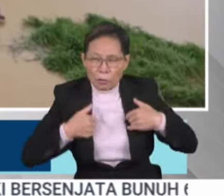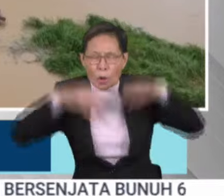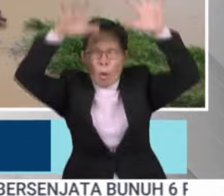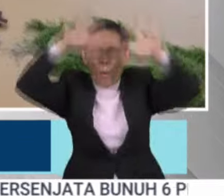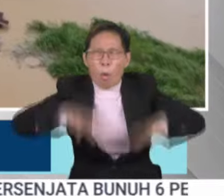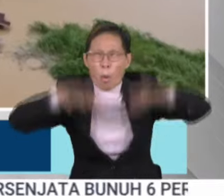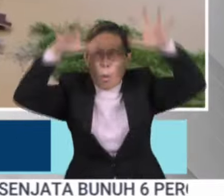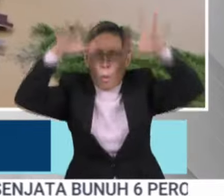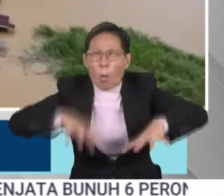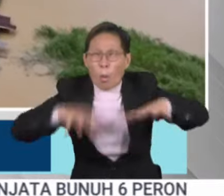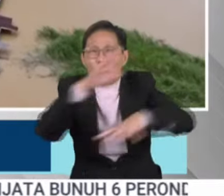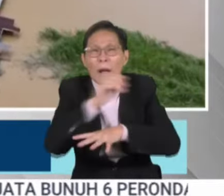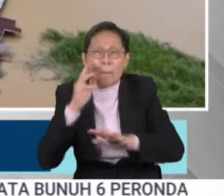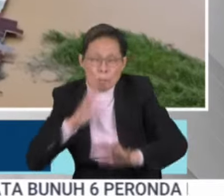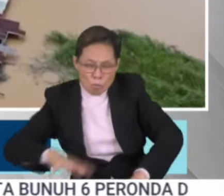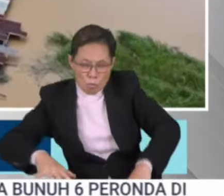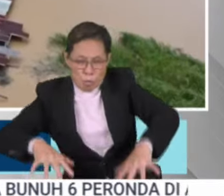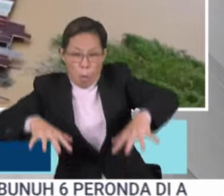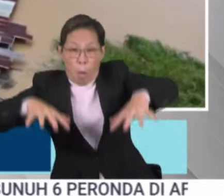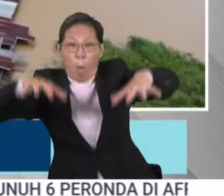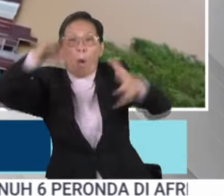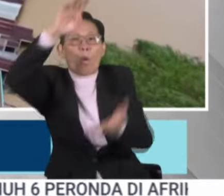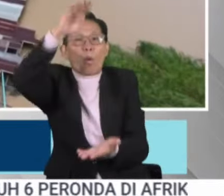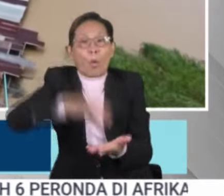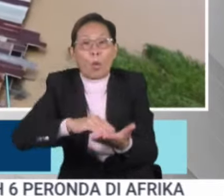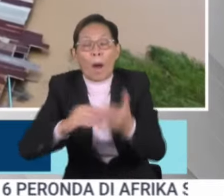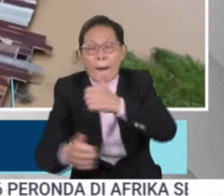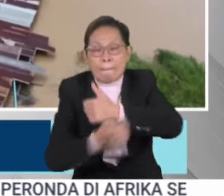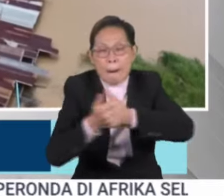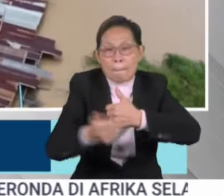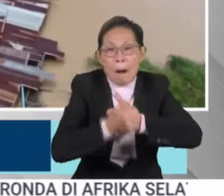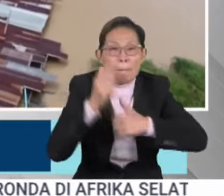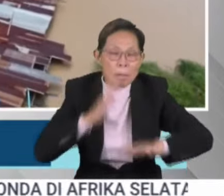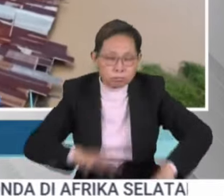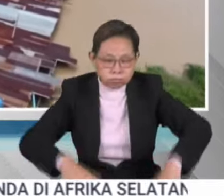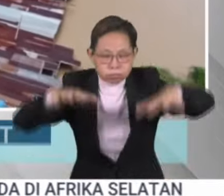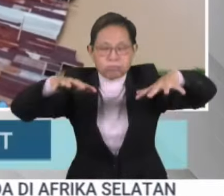hujan melampau dan air pasang bagi mengurangkan risiko bencana.